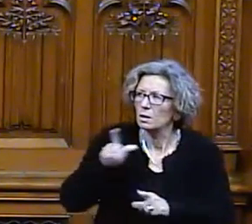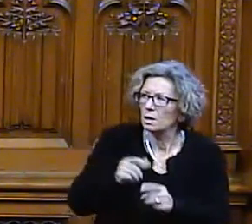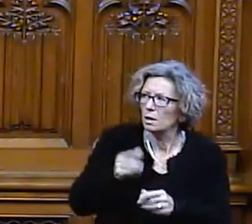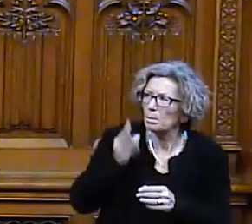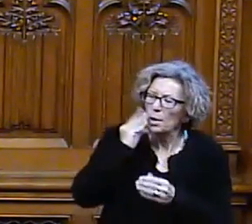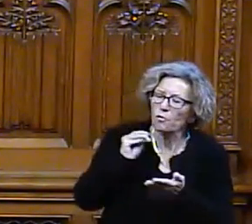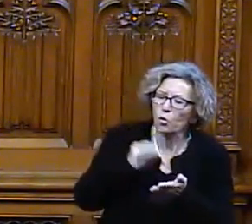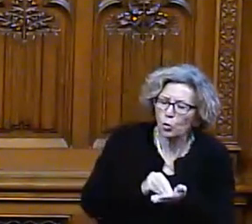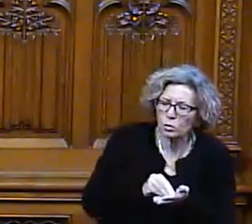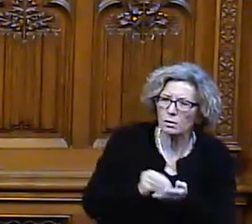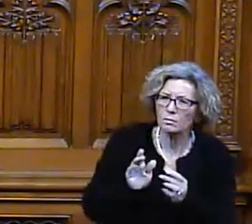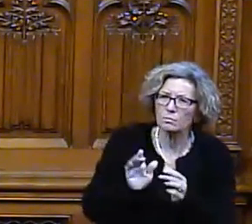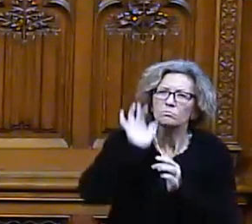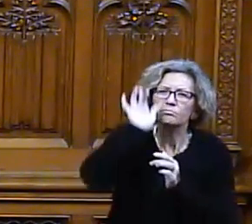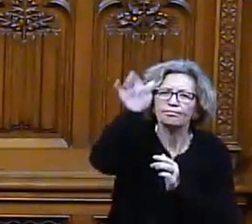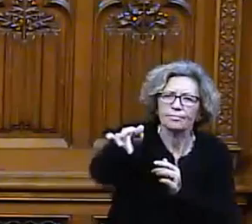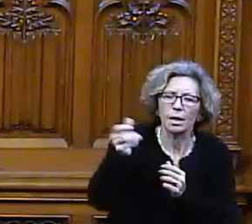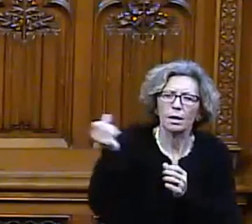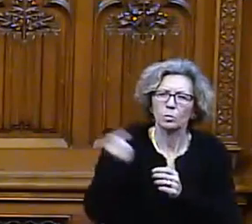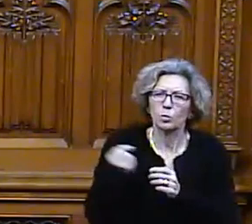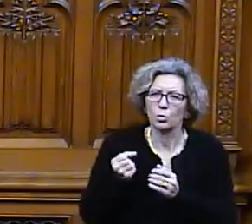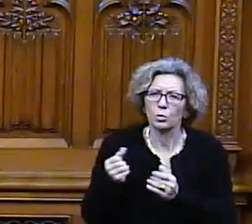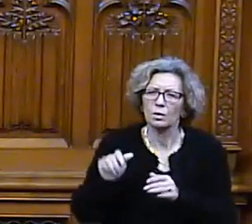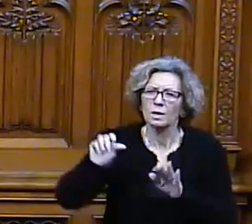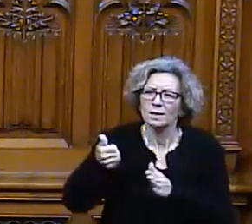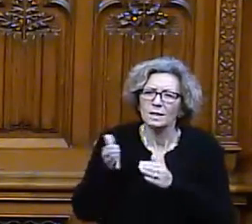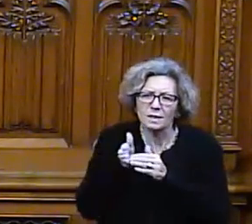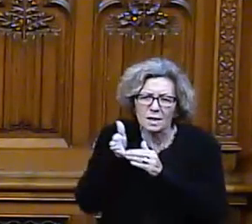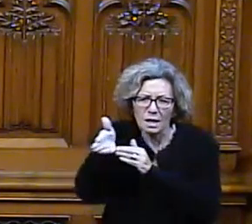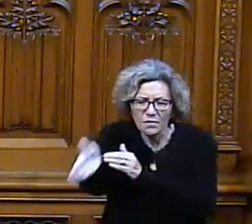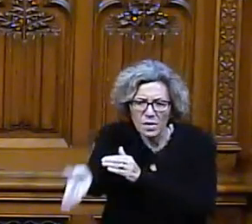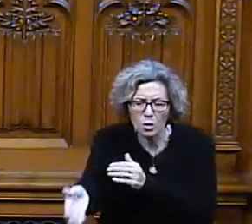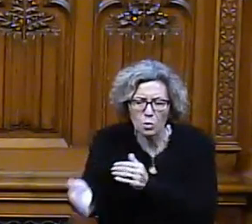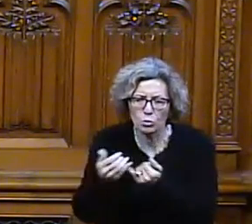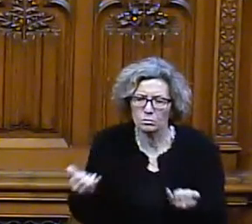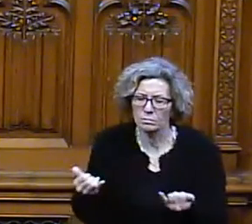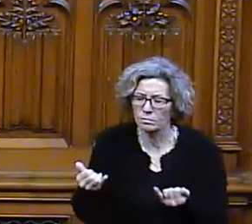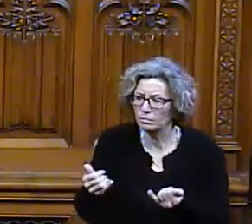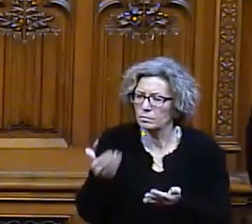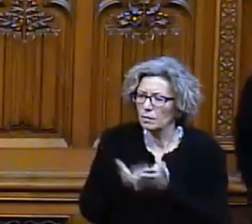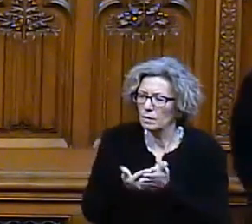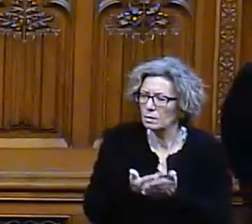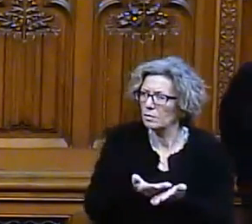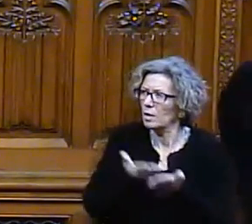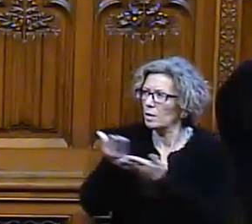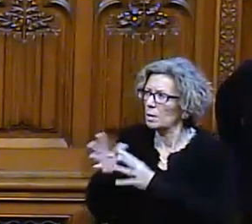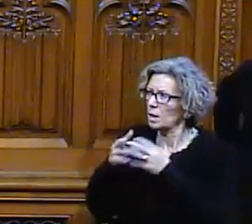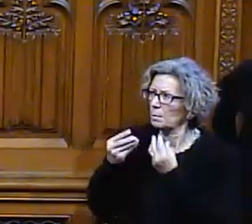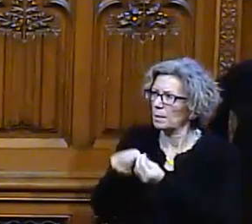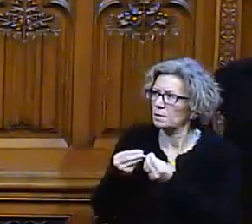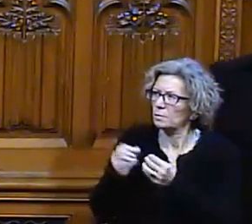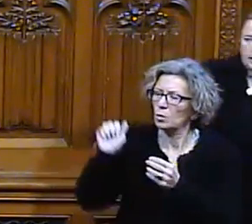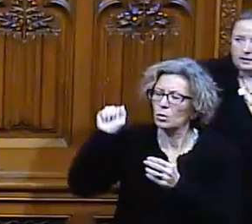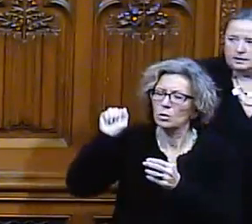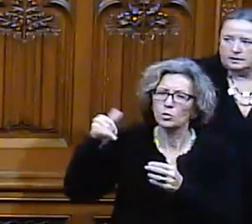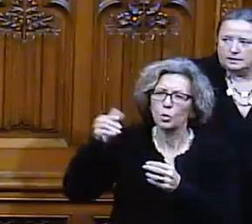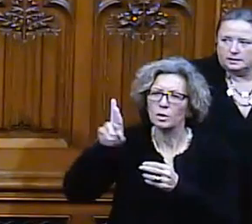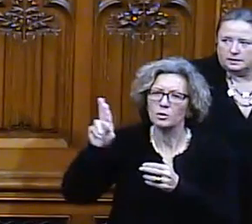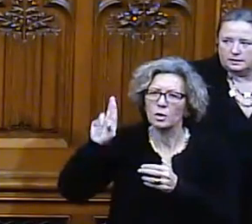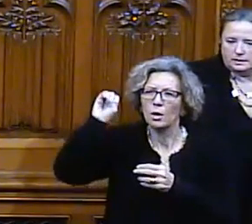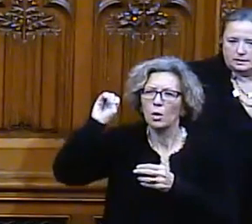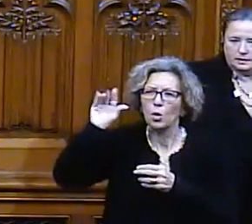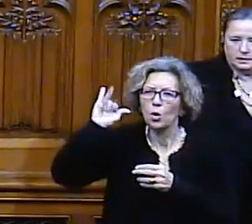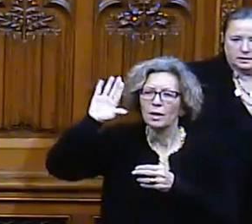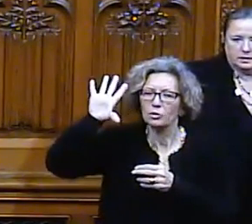Bewohner jenseits der Donau, eine 6. Donauquerung ist. Und wir bringen daher gemeinsam die Abgeordneten Jurecka und